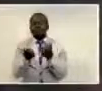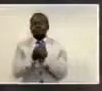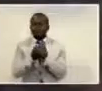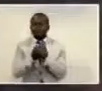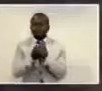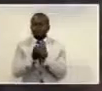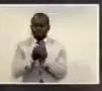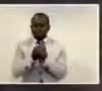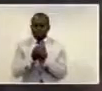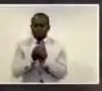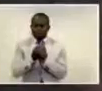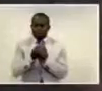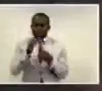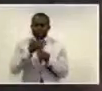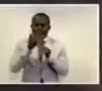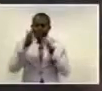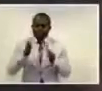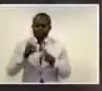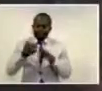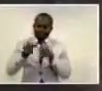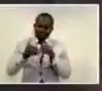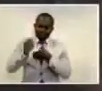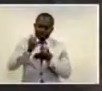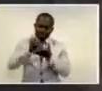wo mwene sagiye kudufasha